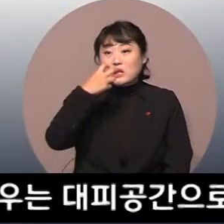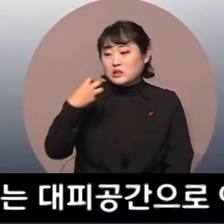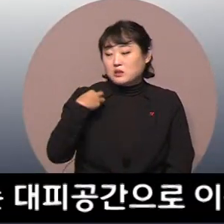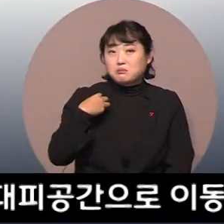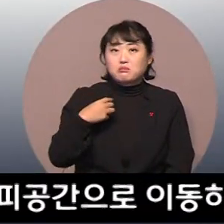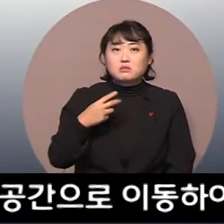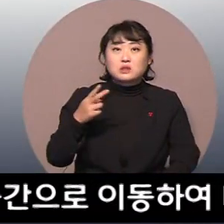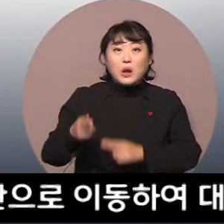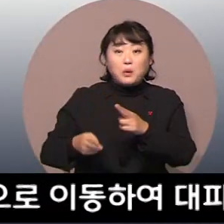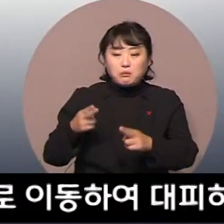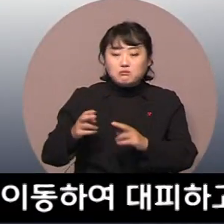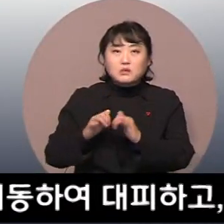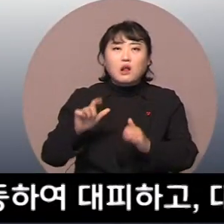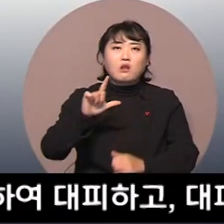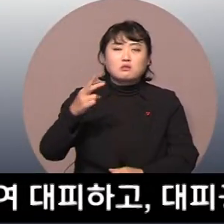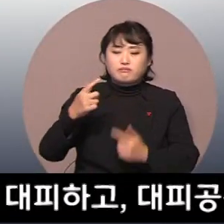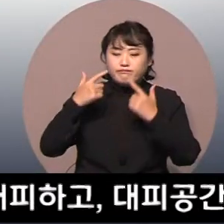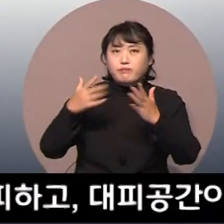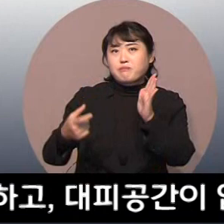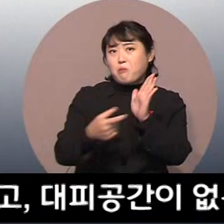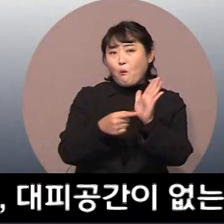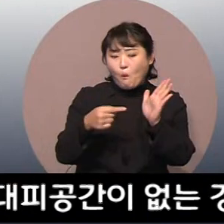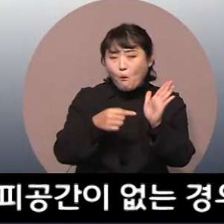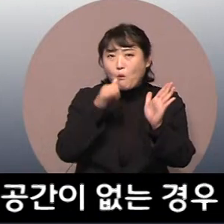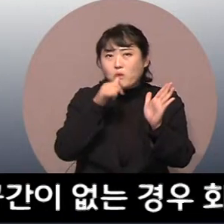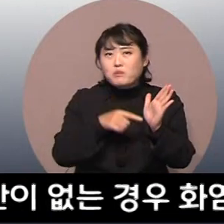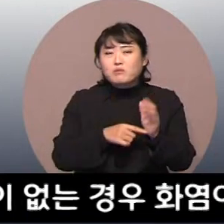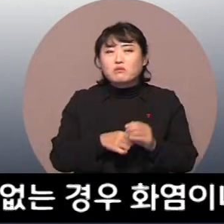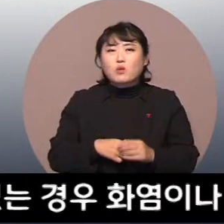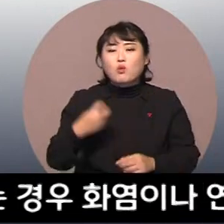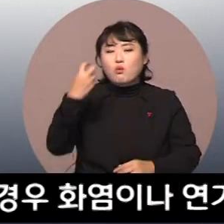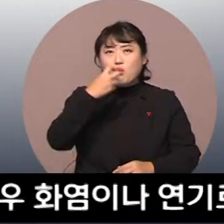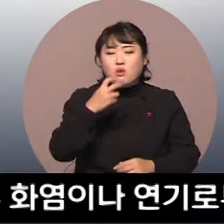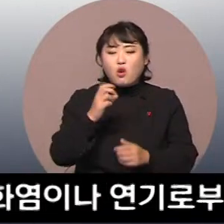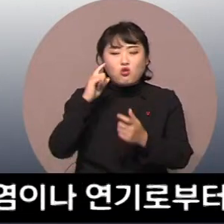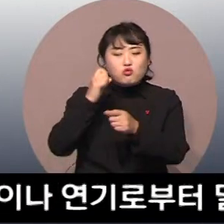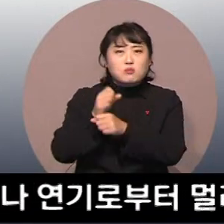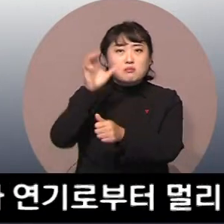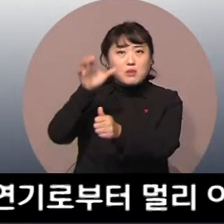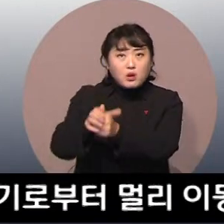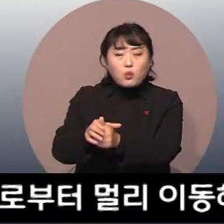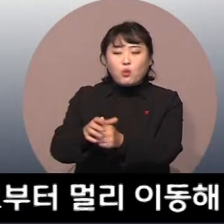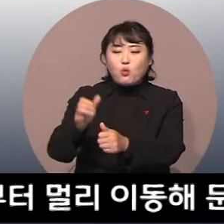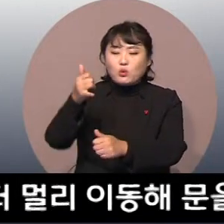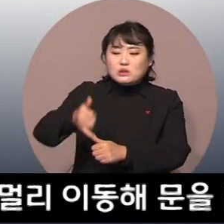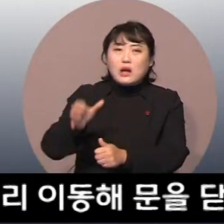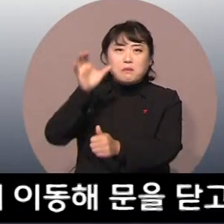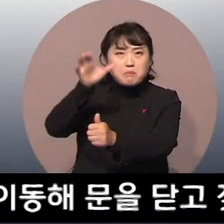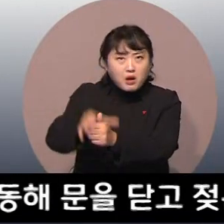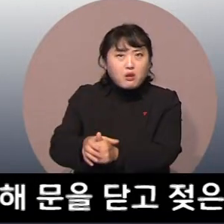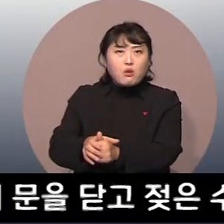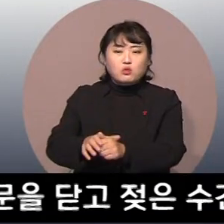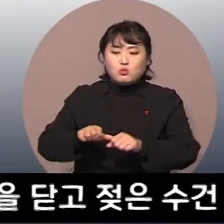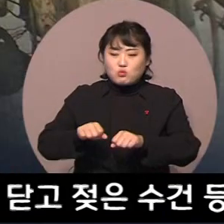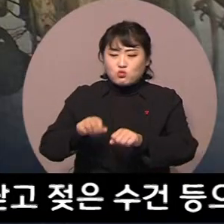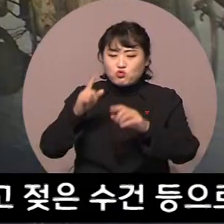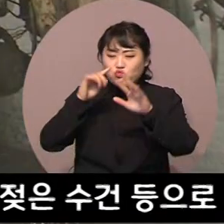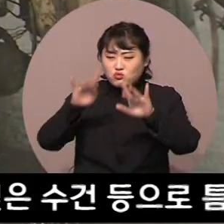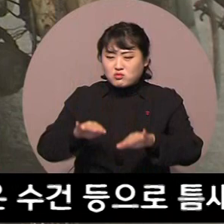이렇게 분명하게 되어 있습니다 교을 관리하는 용도 하고 있고는 또 거기서 하고